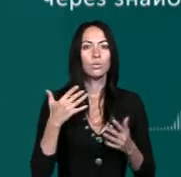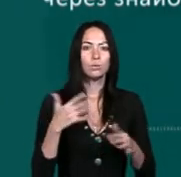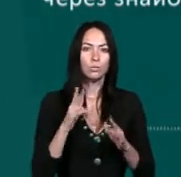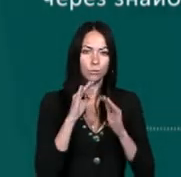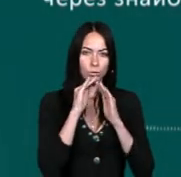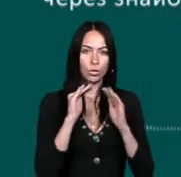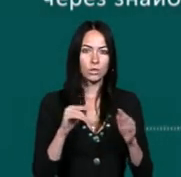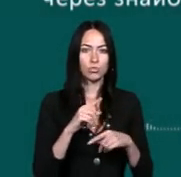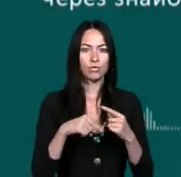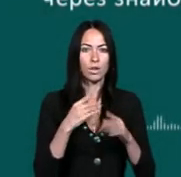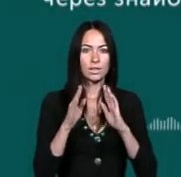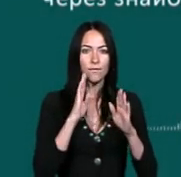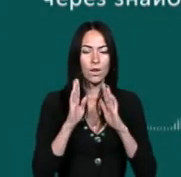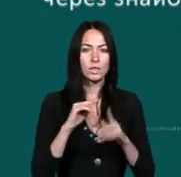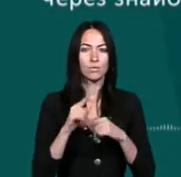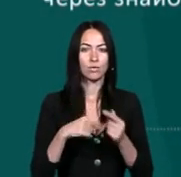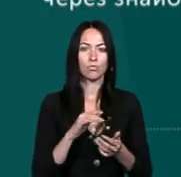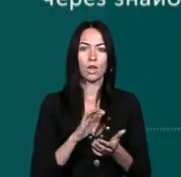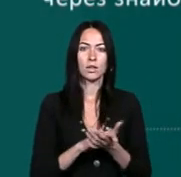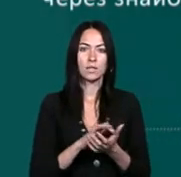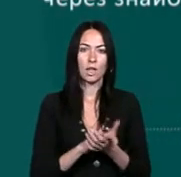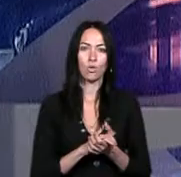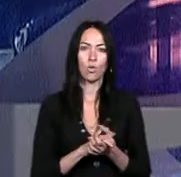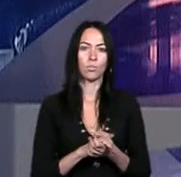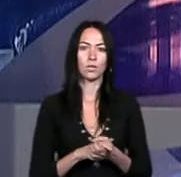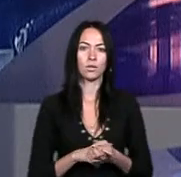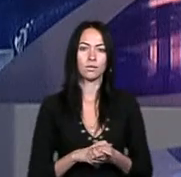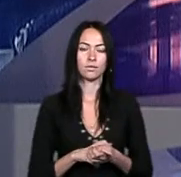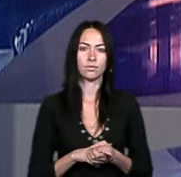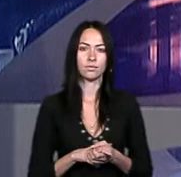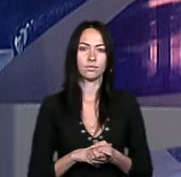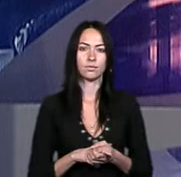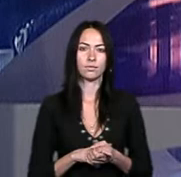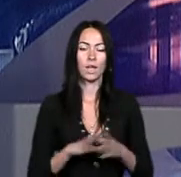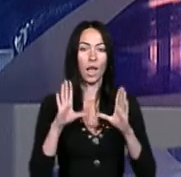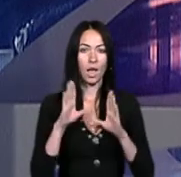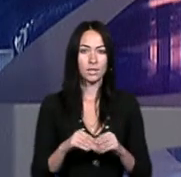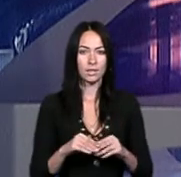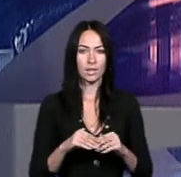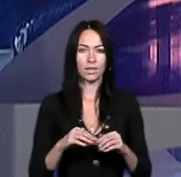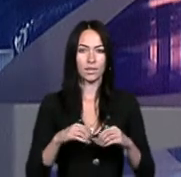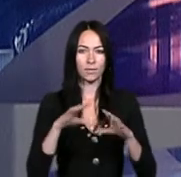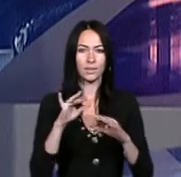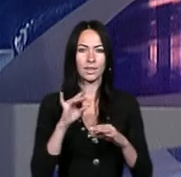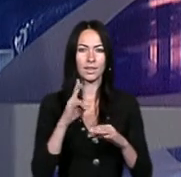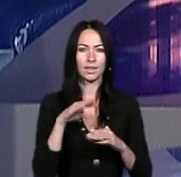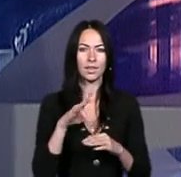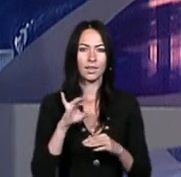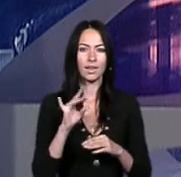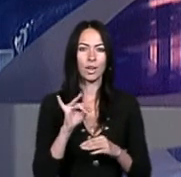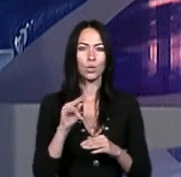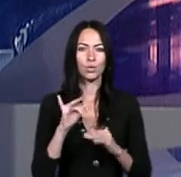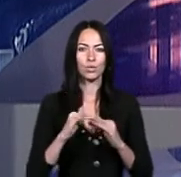потихеньку, через Фейсбук, через знайомих. Гасити тліючу підстилку зараз продовжують